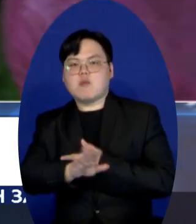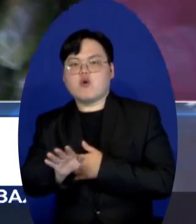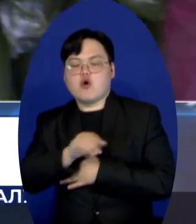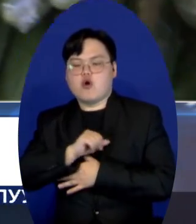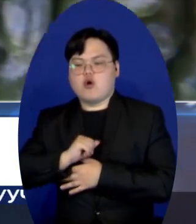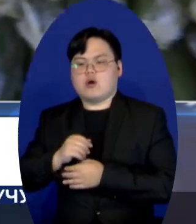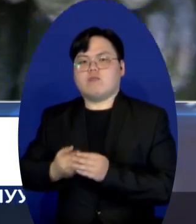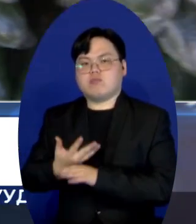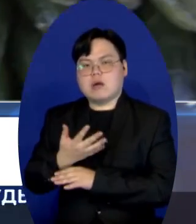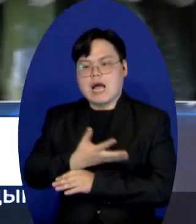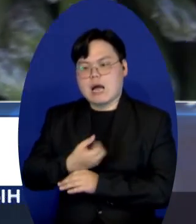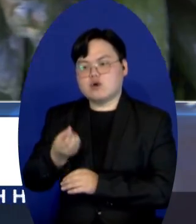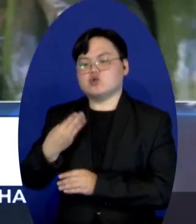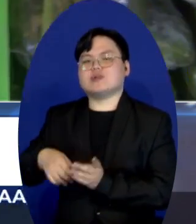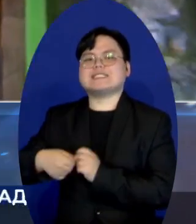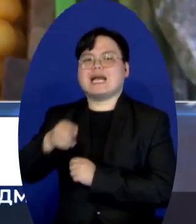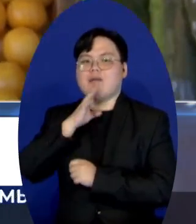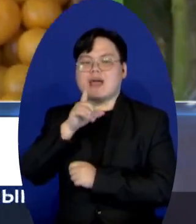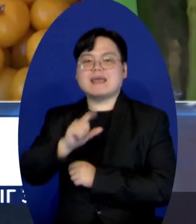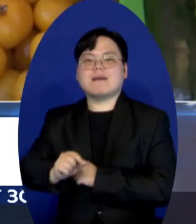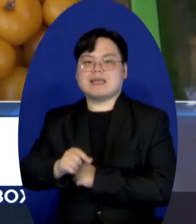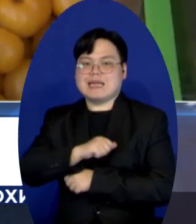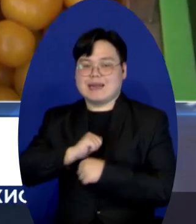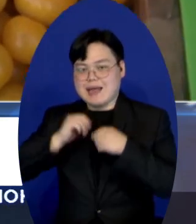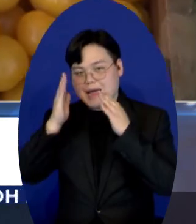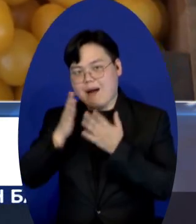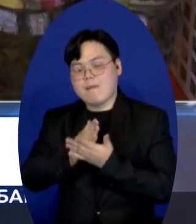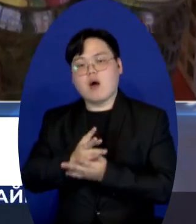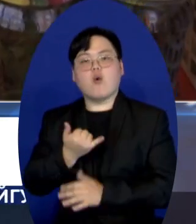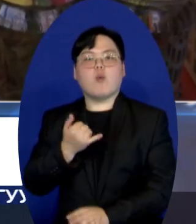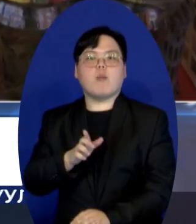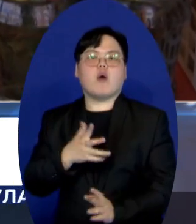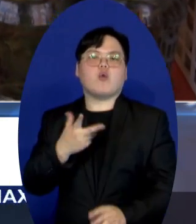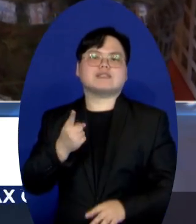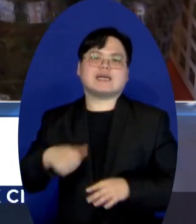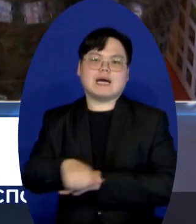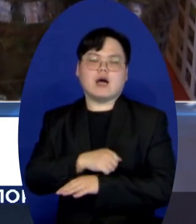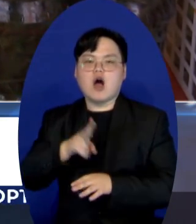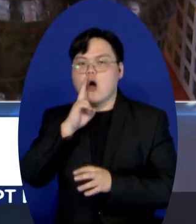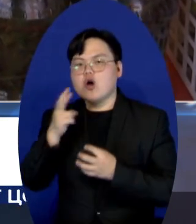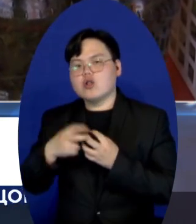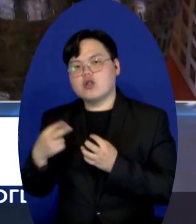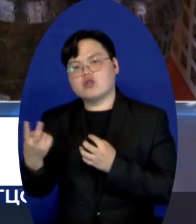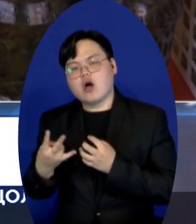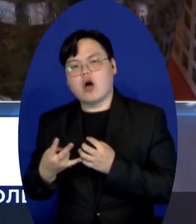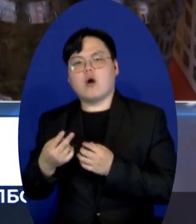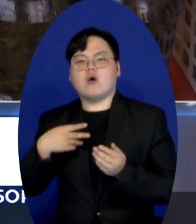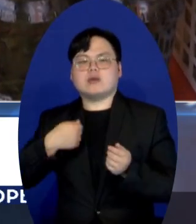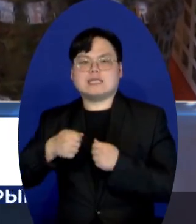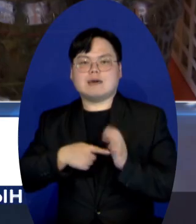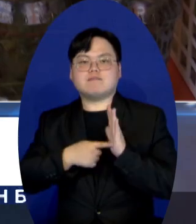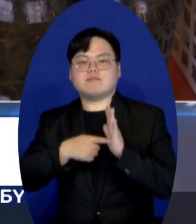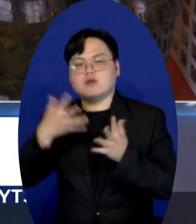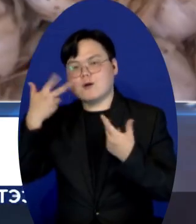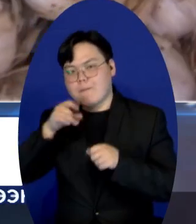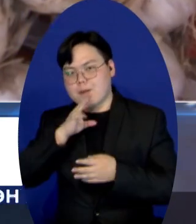зээлийн ханшаас хям дүнээр хэрэглэгчдэд хүргэхэд анхаарч байна. Нийслэлийн зүгээс нийтдээ 31 байршил төмс хүнсний ногооны үзэглэн худалдаа зохион